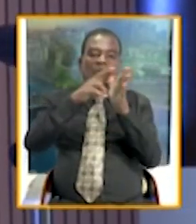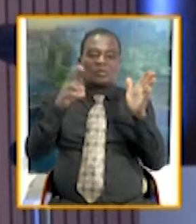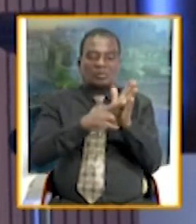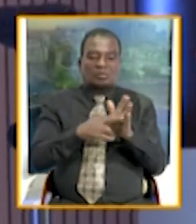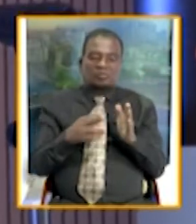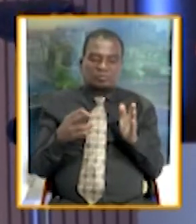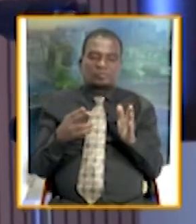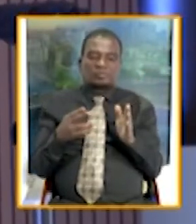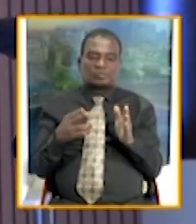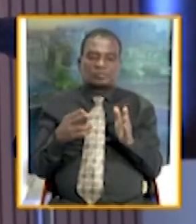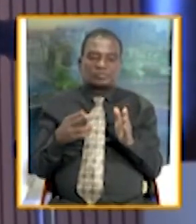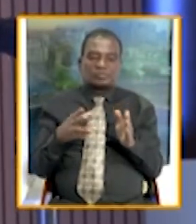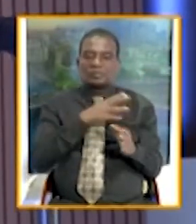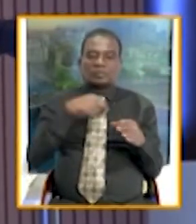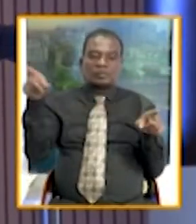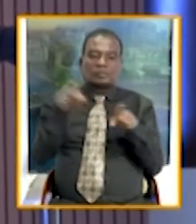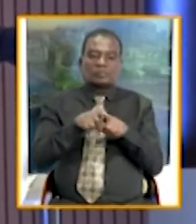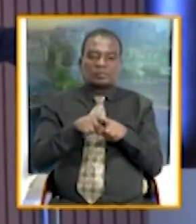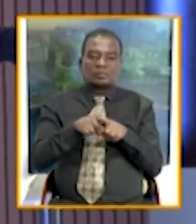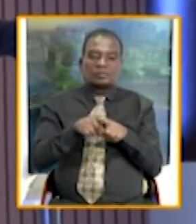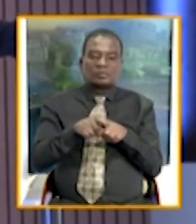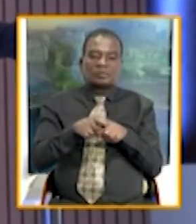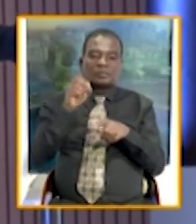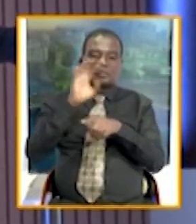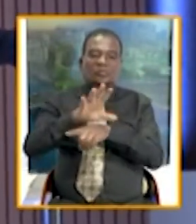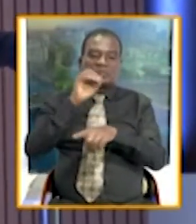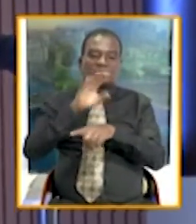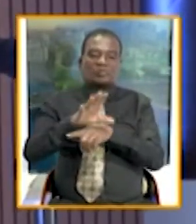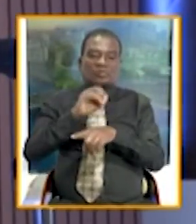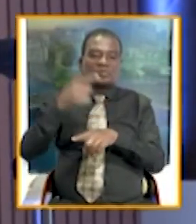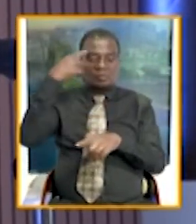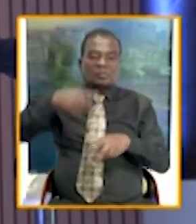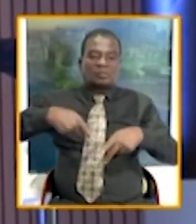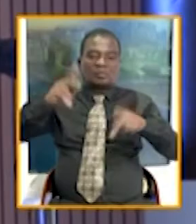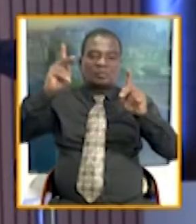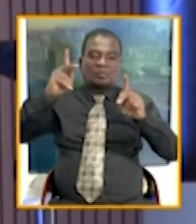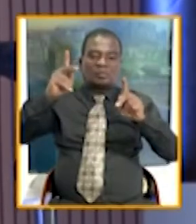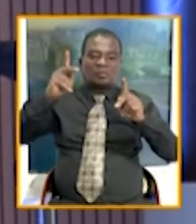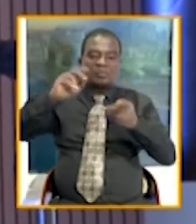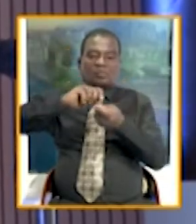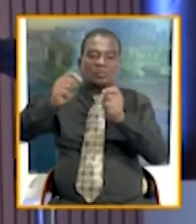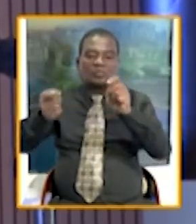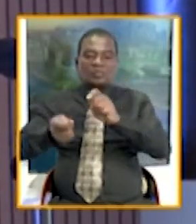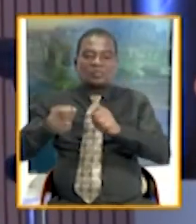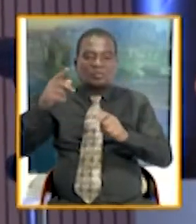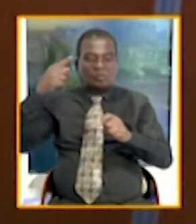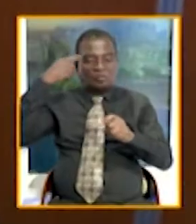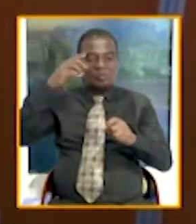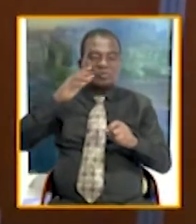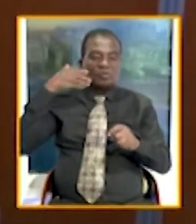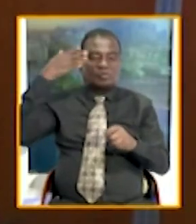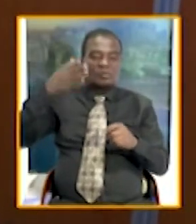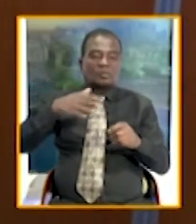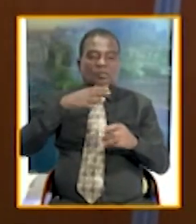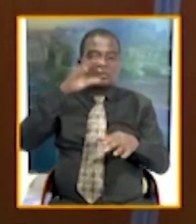complaisance. Et surtout, des recommandations afin de nous permettre de nous améliorer pour la prochaine élection.